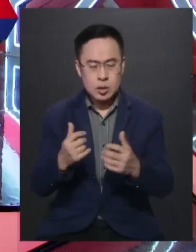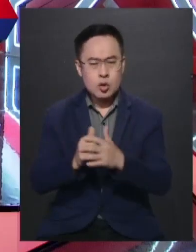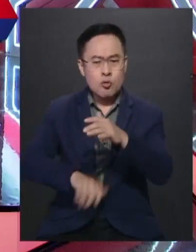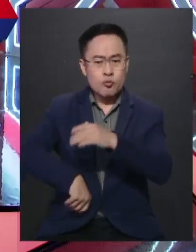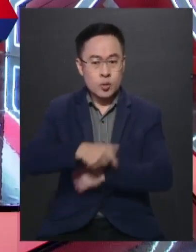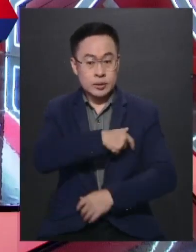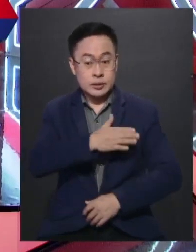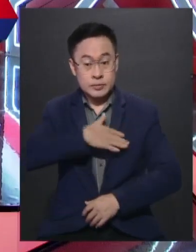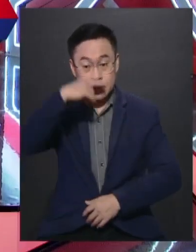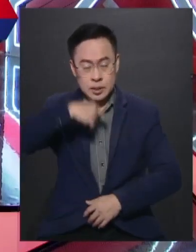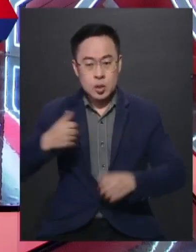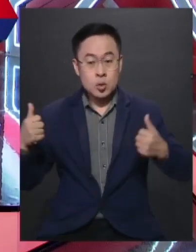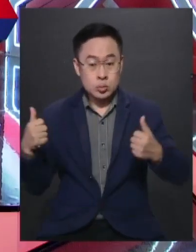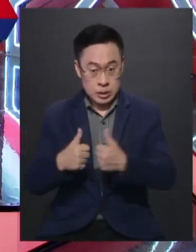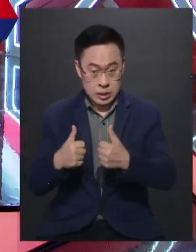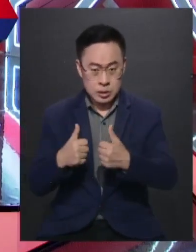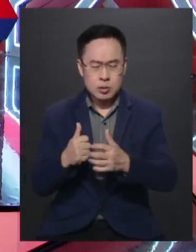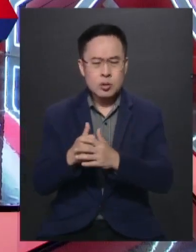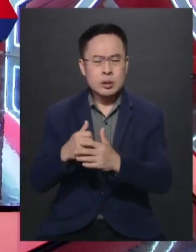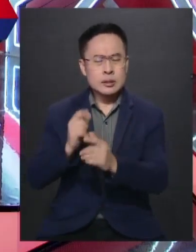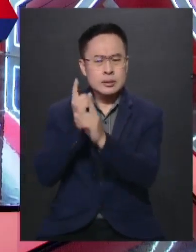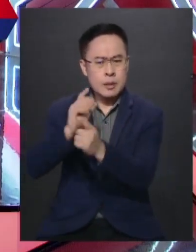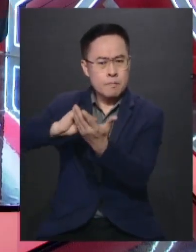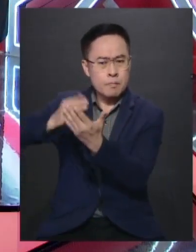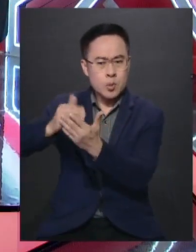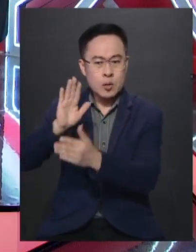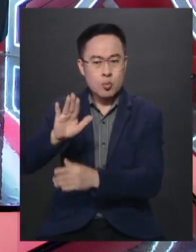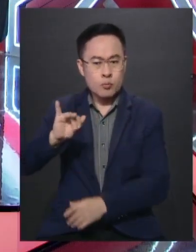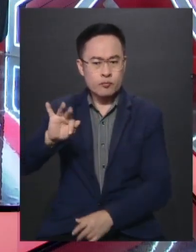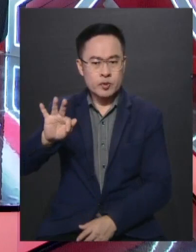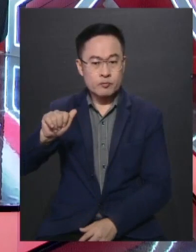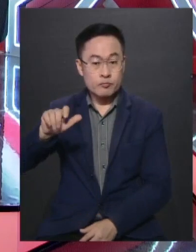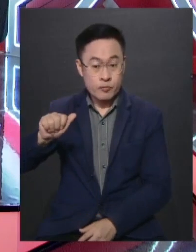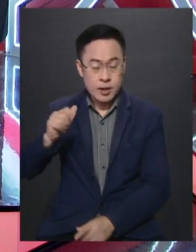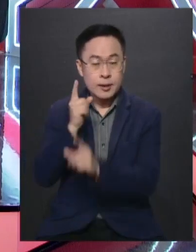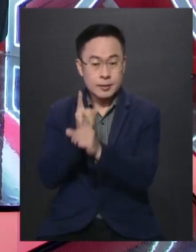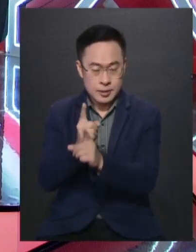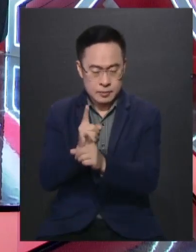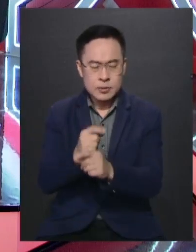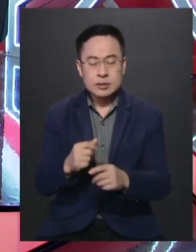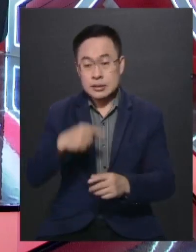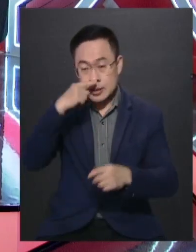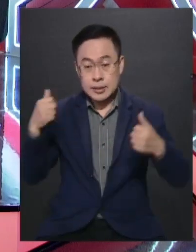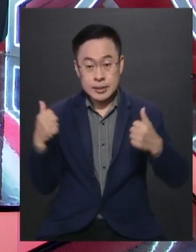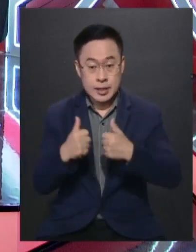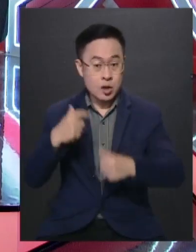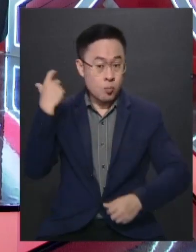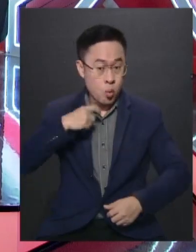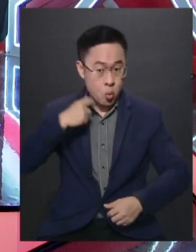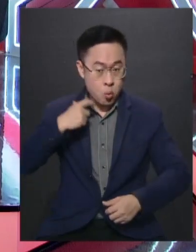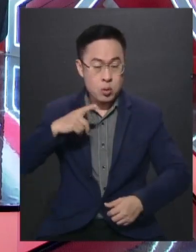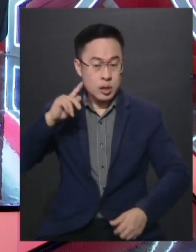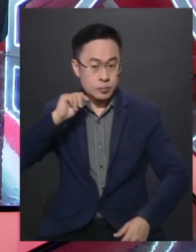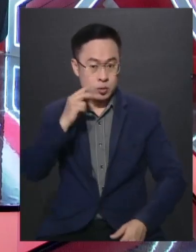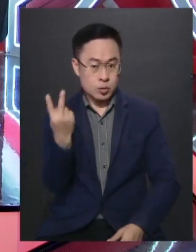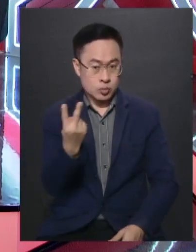บอลทีมชาติไทยของเราจะมีโปรแกรมกระชับมิตร2นัดสำคัญที่จะต้องเจอกับทางไต้หวันแล้วก็ฮ่องกงค่ะซึ่งเดี๋ย